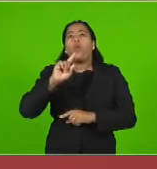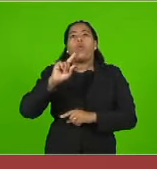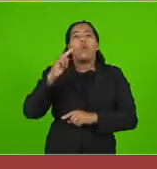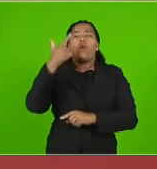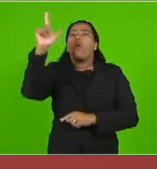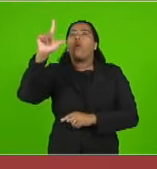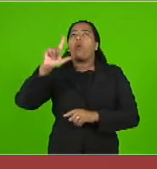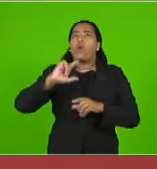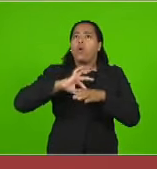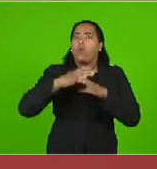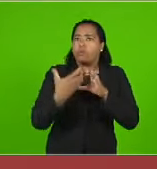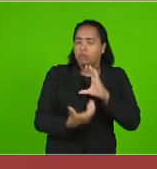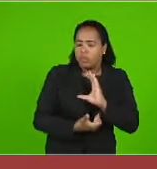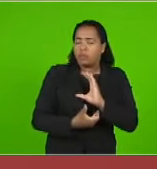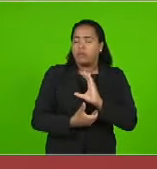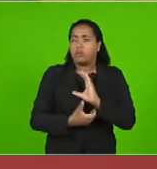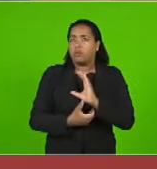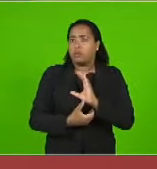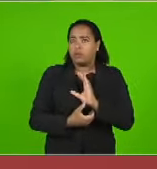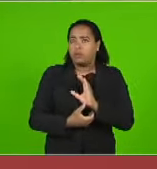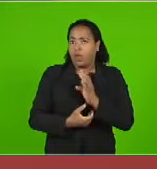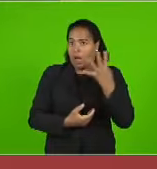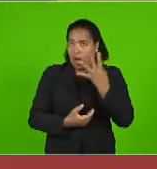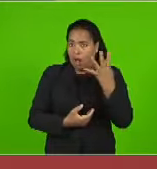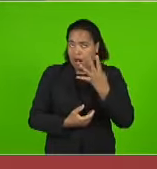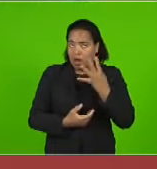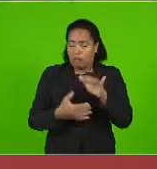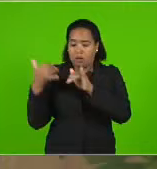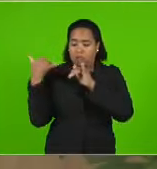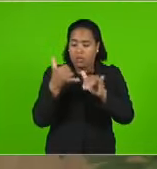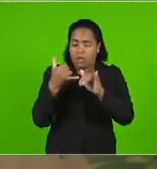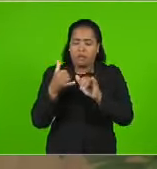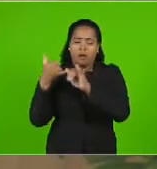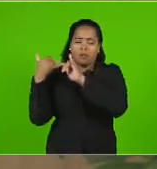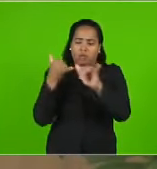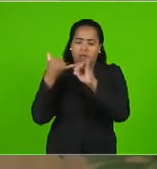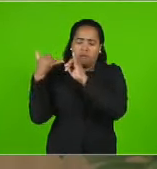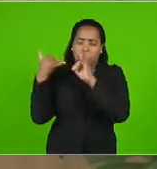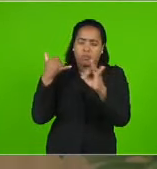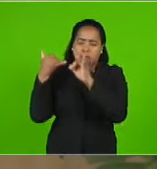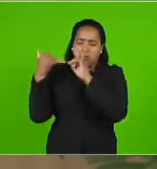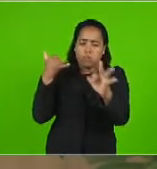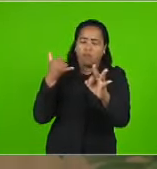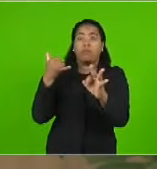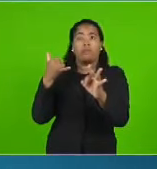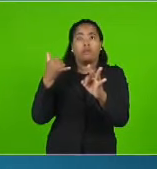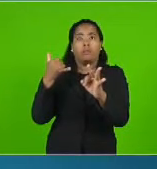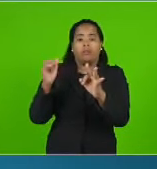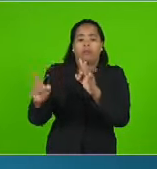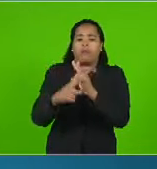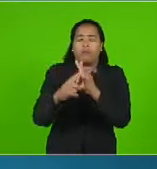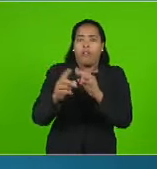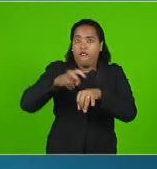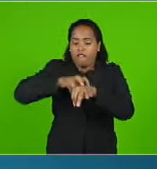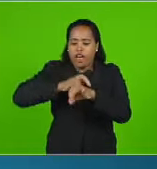И мы видим, да, этот аспект. Первая труба протрубила, вторая, третья протрубили.